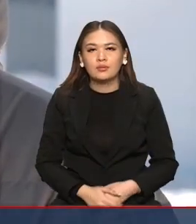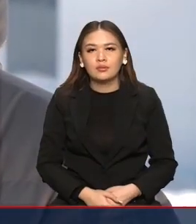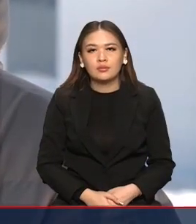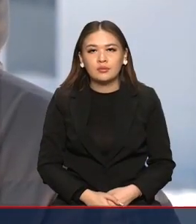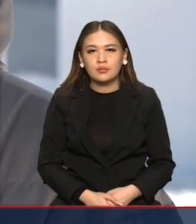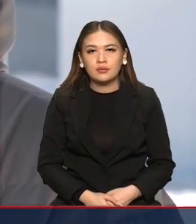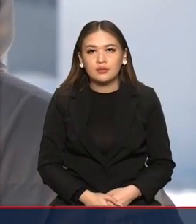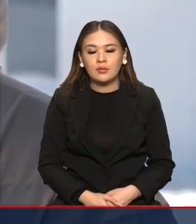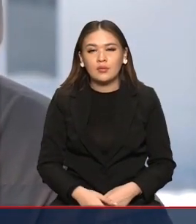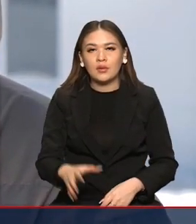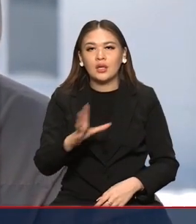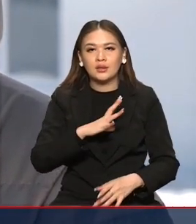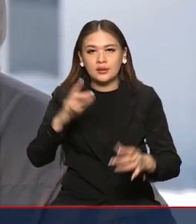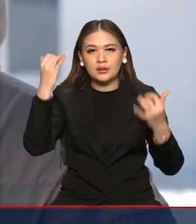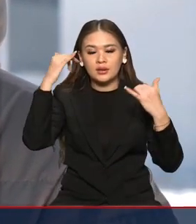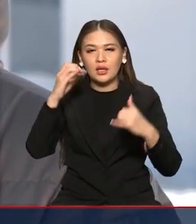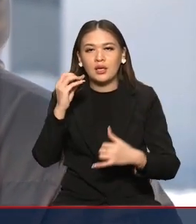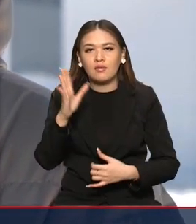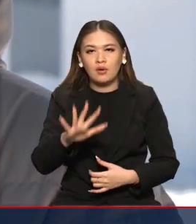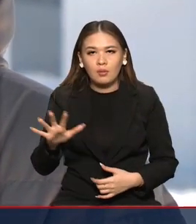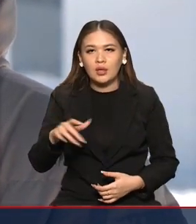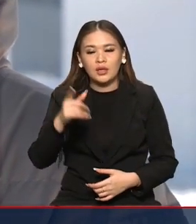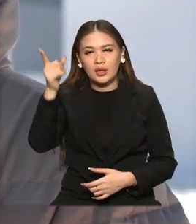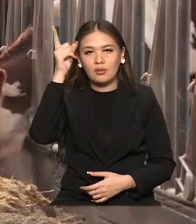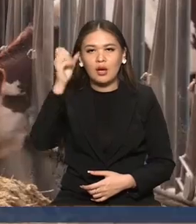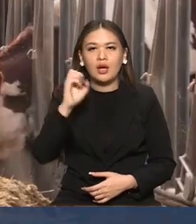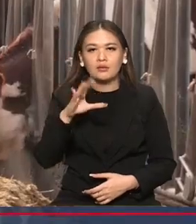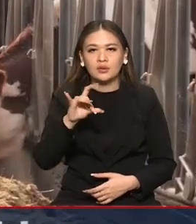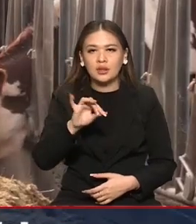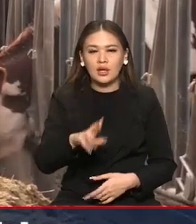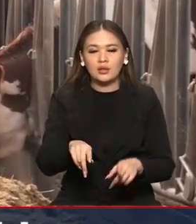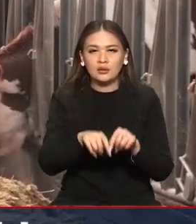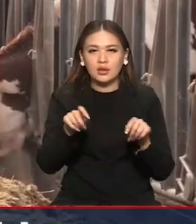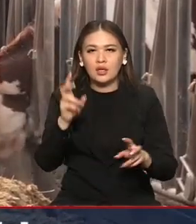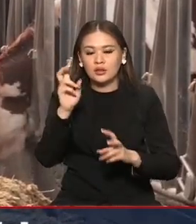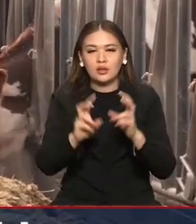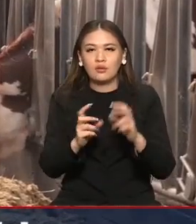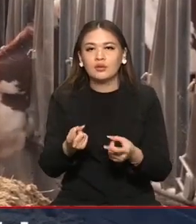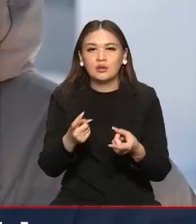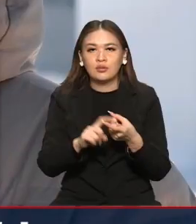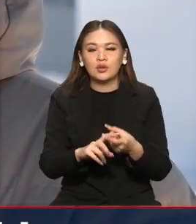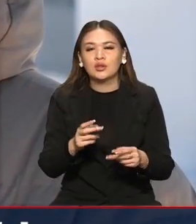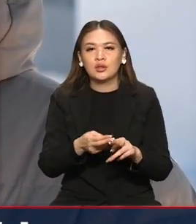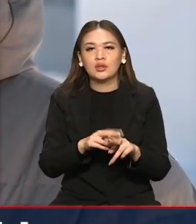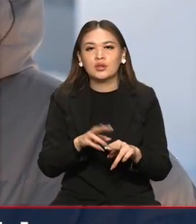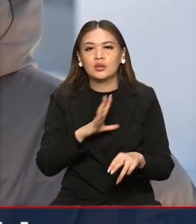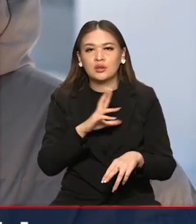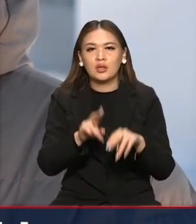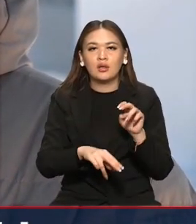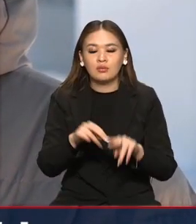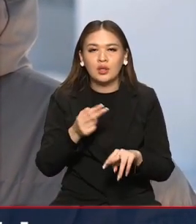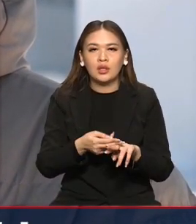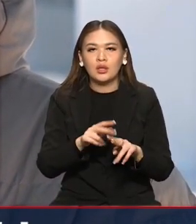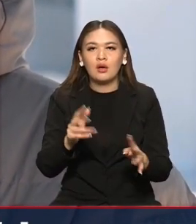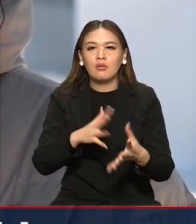завезены. Сиырларымыз Еуропадан, Германия, Австриядан әкелінген зауыт заманауи стандарттар бойынша салынды. Цифрландыру қолданылады.